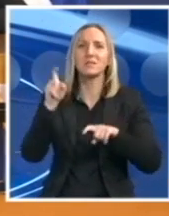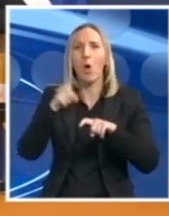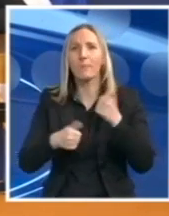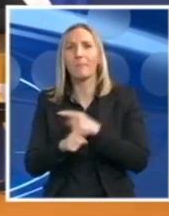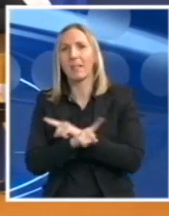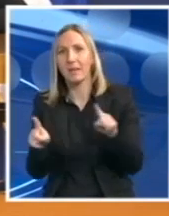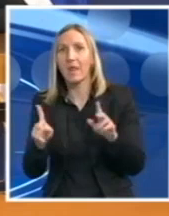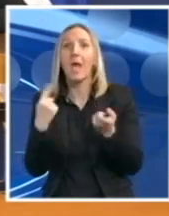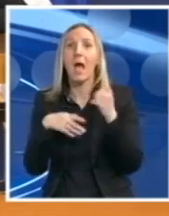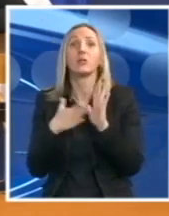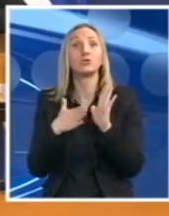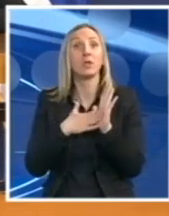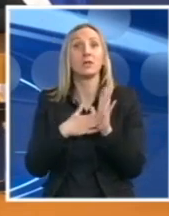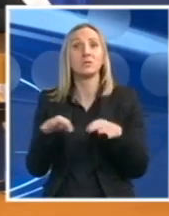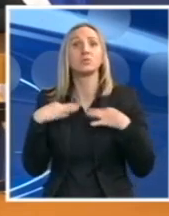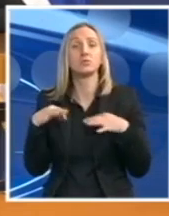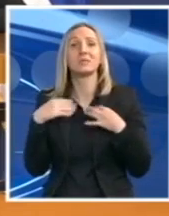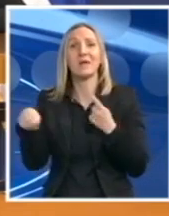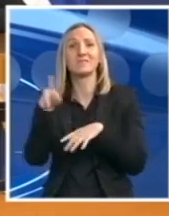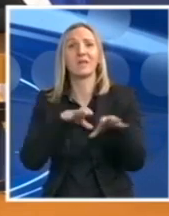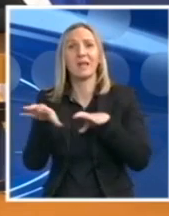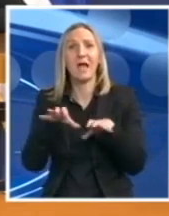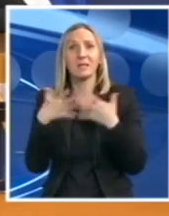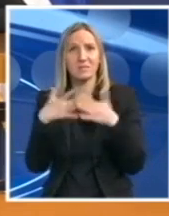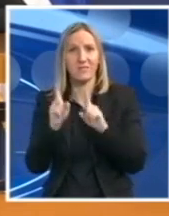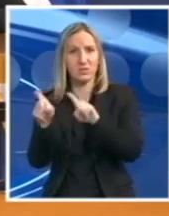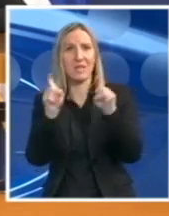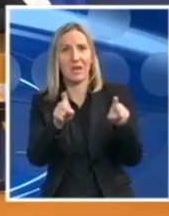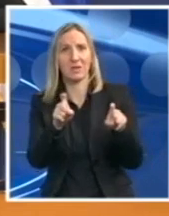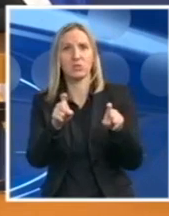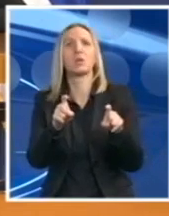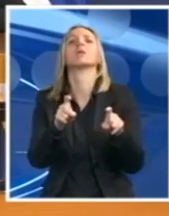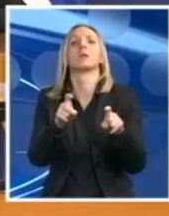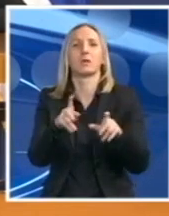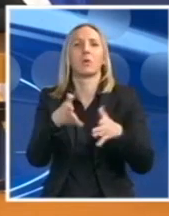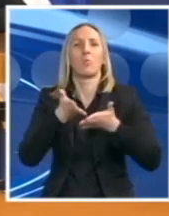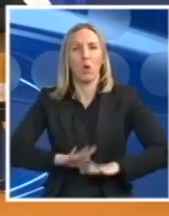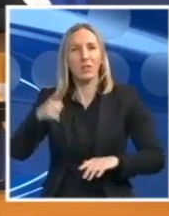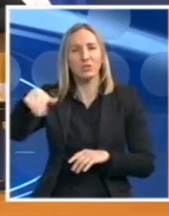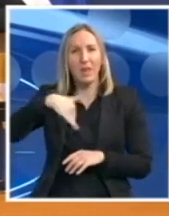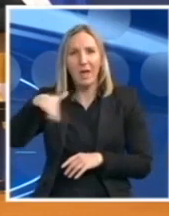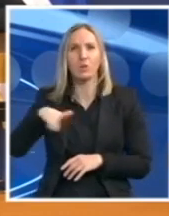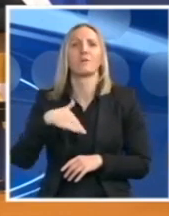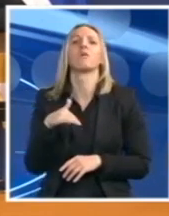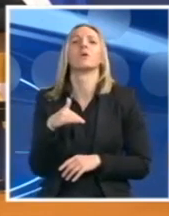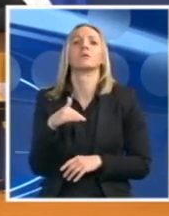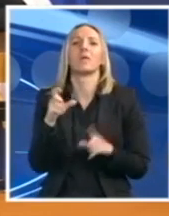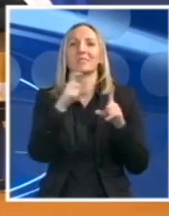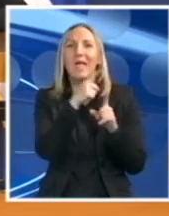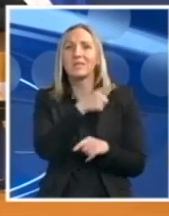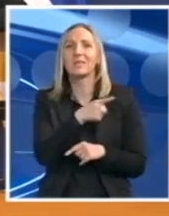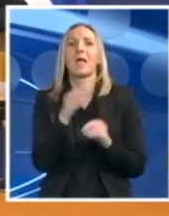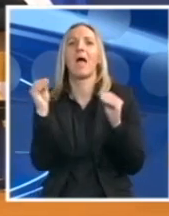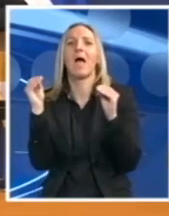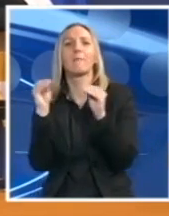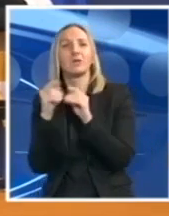je činjenica i da su zdravstveni radnici zaraženi i u Narodnom frontu, Dedinju, Bežanijskoj kosi. Da li možete